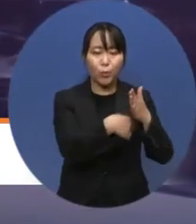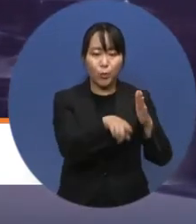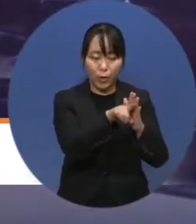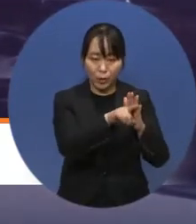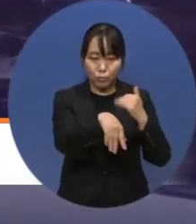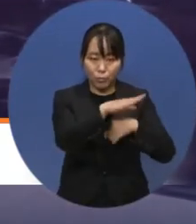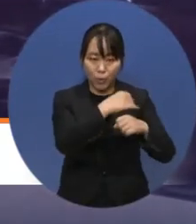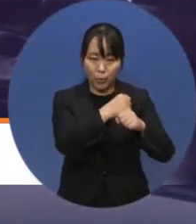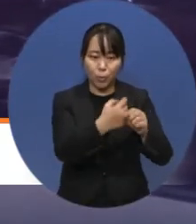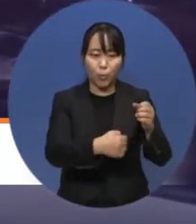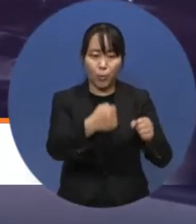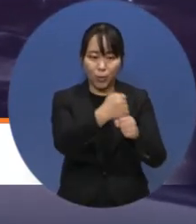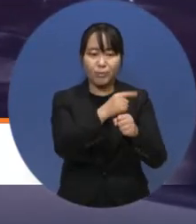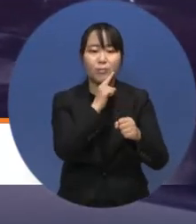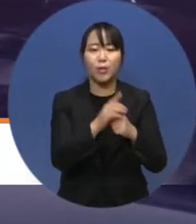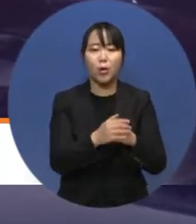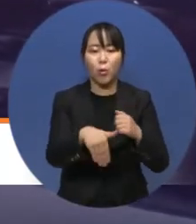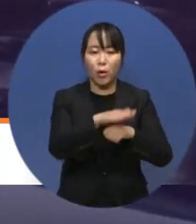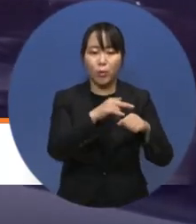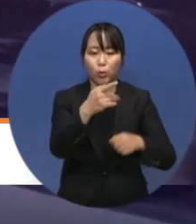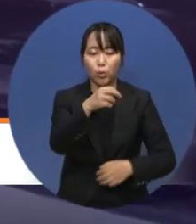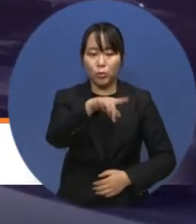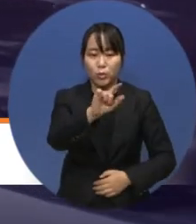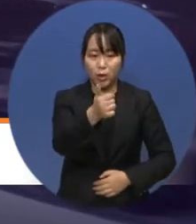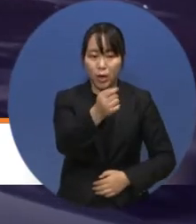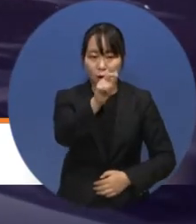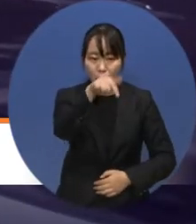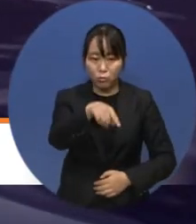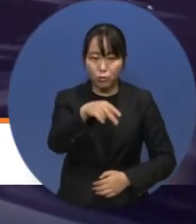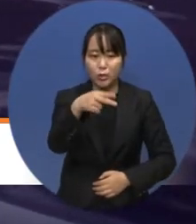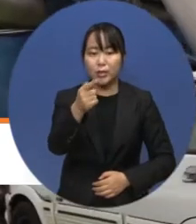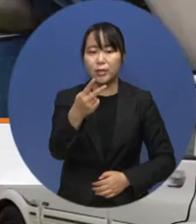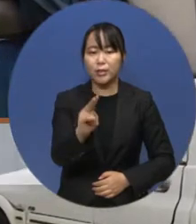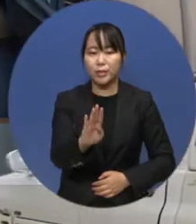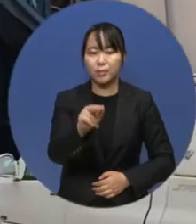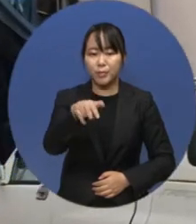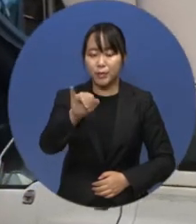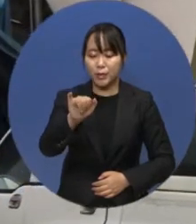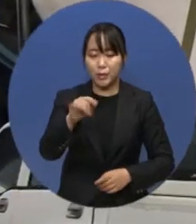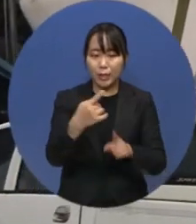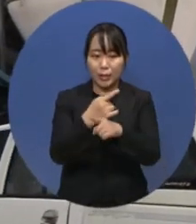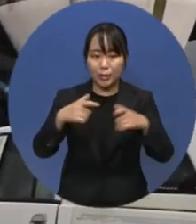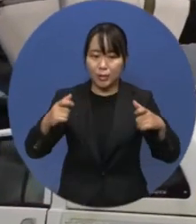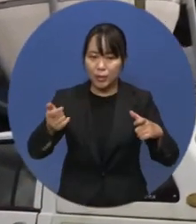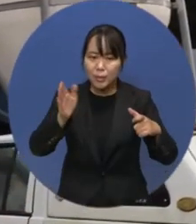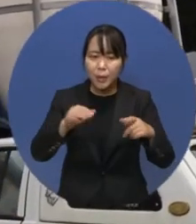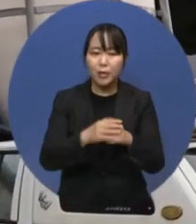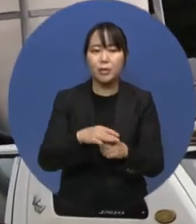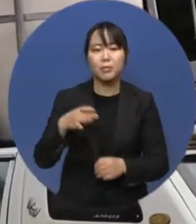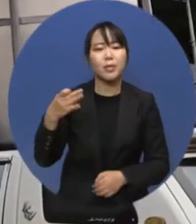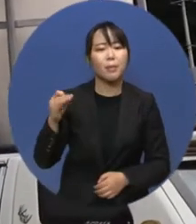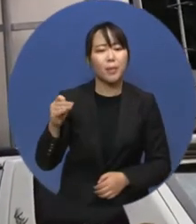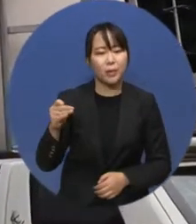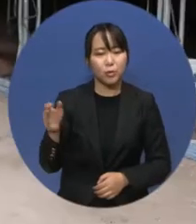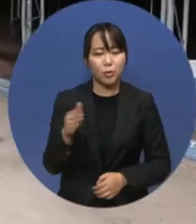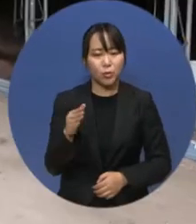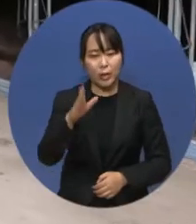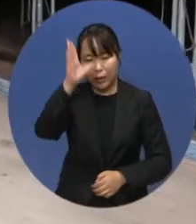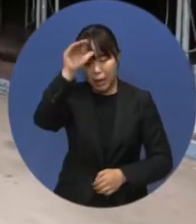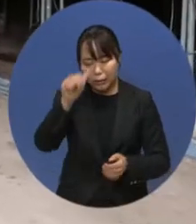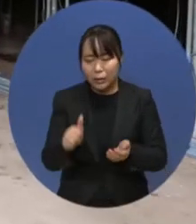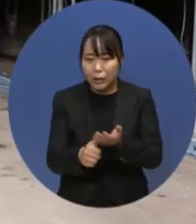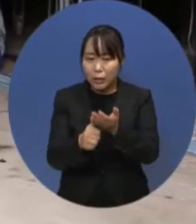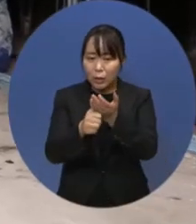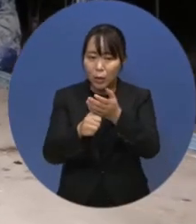순천만 주변은 환경부 동천하고 습지 개선 지역으로 지정이 됐지만 이 지역에 14만여 마리의 닭을